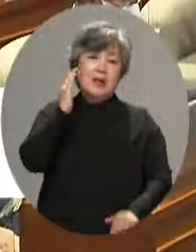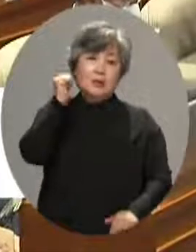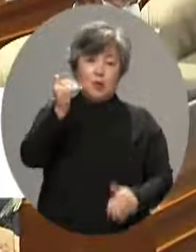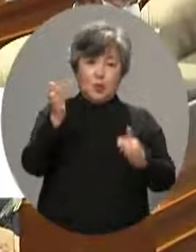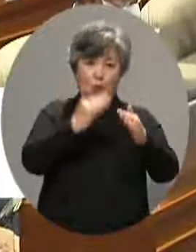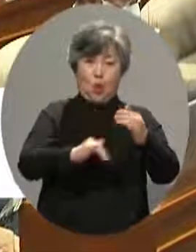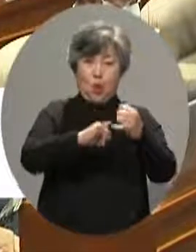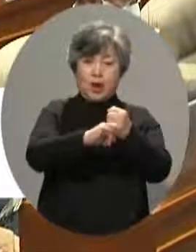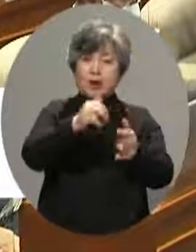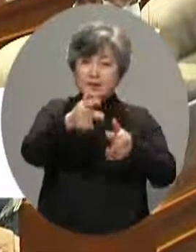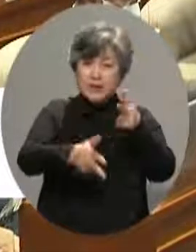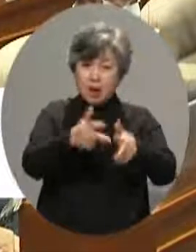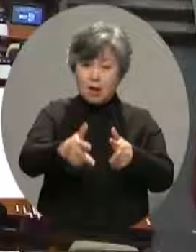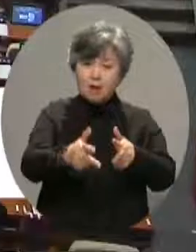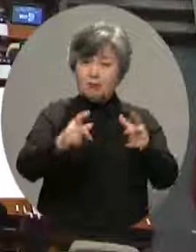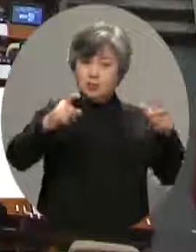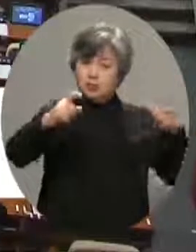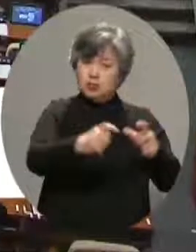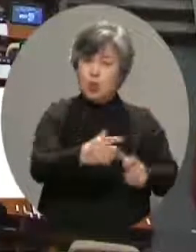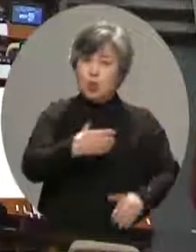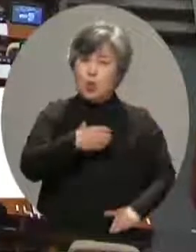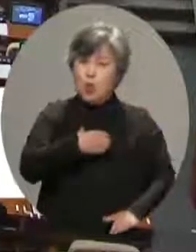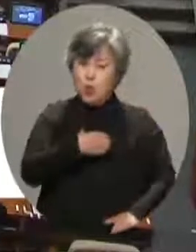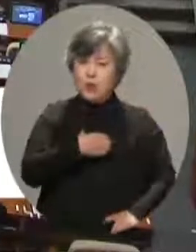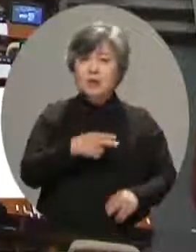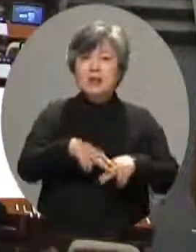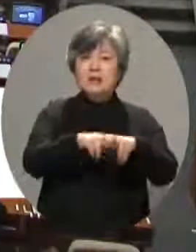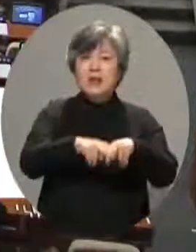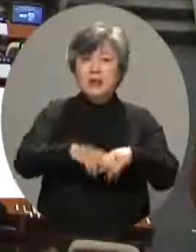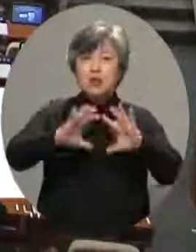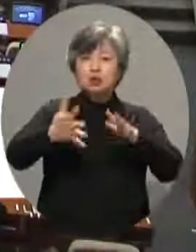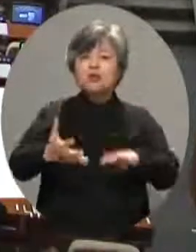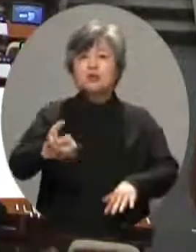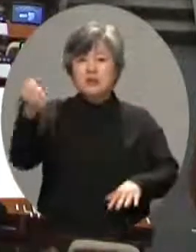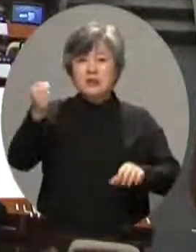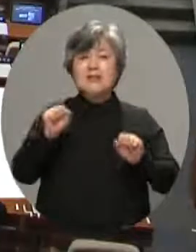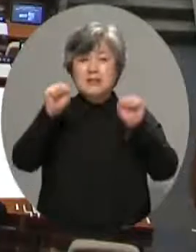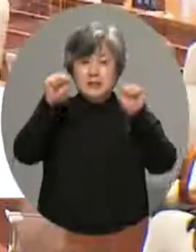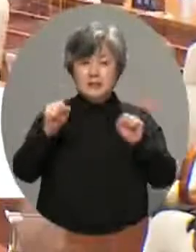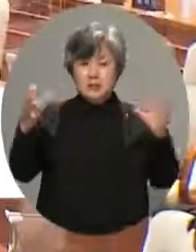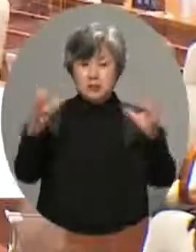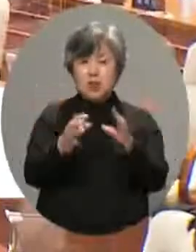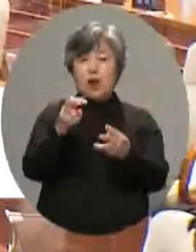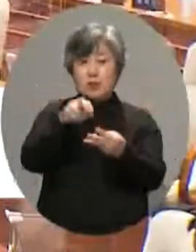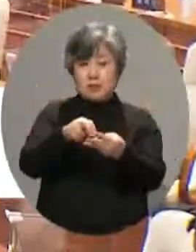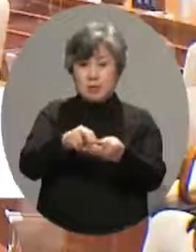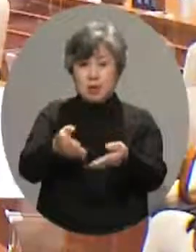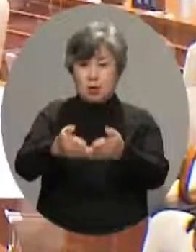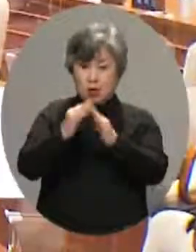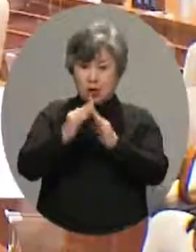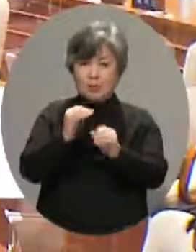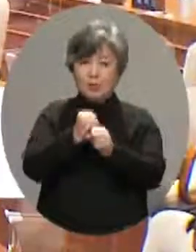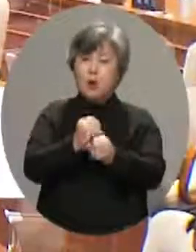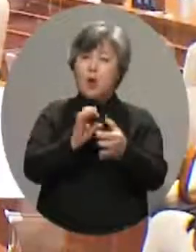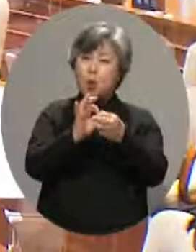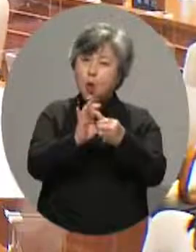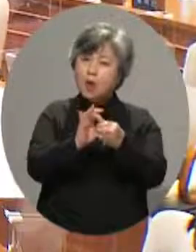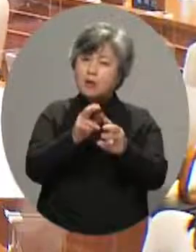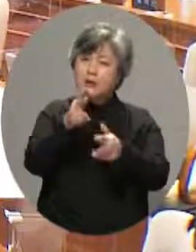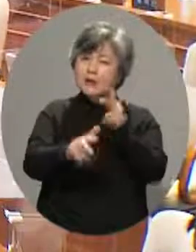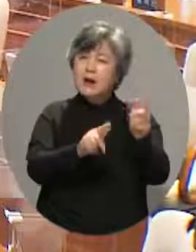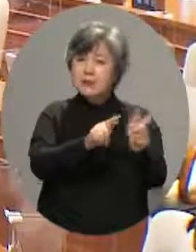공약사업으로 최근 규모 축소가 우려되고 있는 남원 국립 스포츠종합훈련원 건립 등 전라북도에 관련